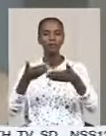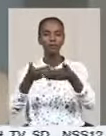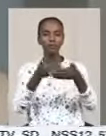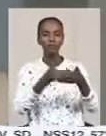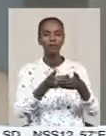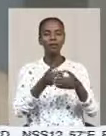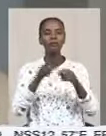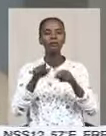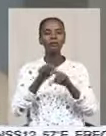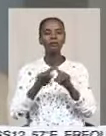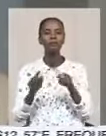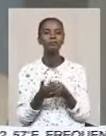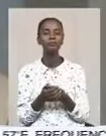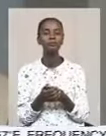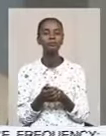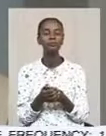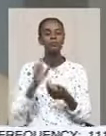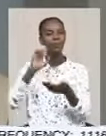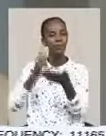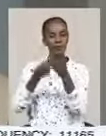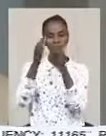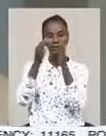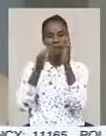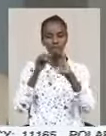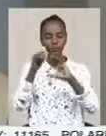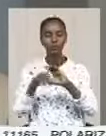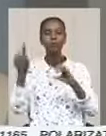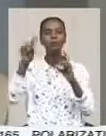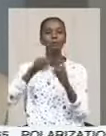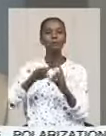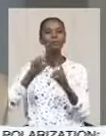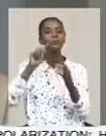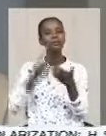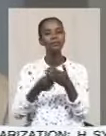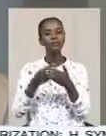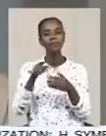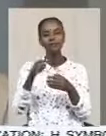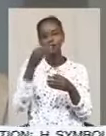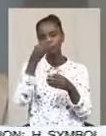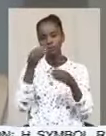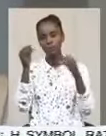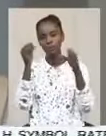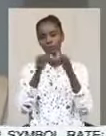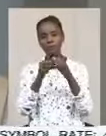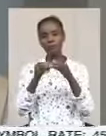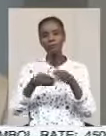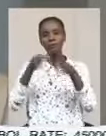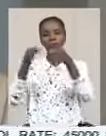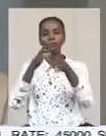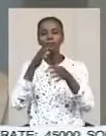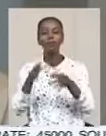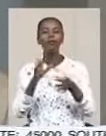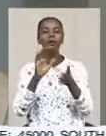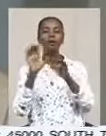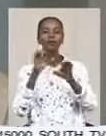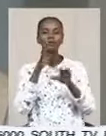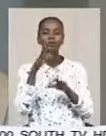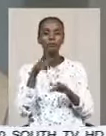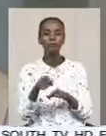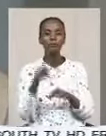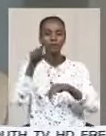ግን በመረጃ ስርዓት ውስጥ መረጃ ወደ በዚህ በሶፍትዌር ውስጥ ያልተሸጋገረ እሱ ማይግሬት አልተደረገ እሱ በዚህኛው